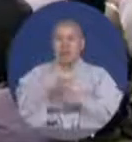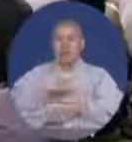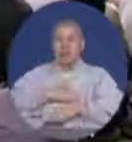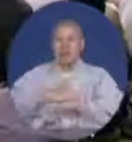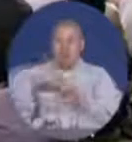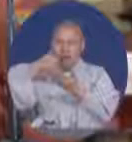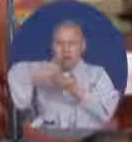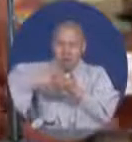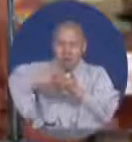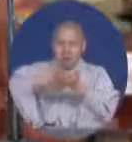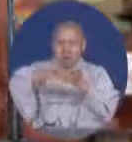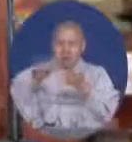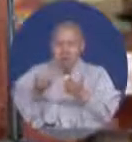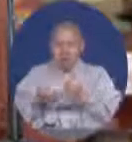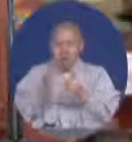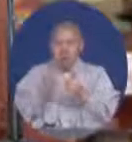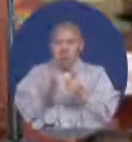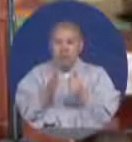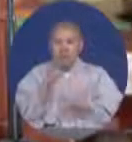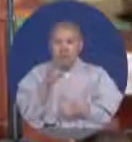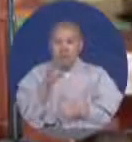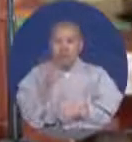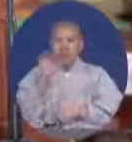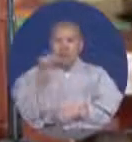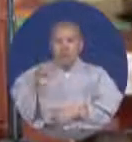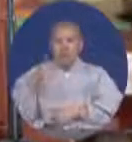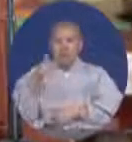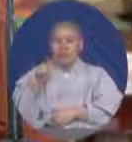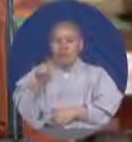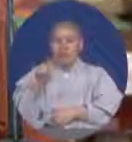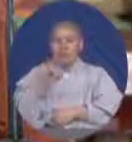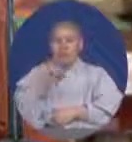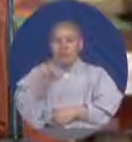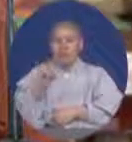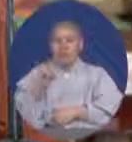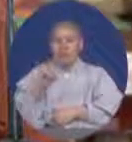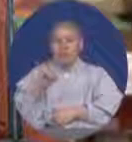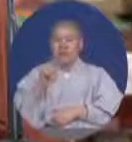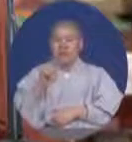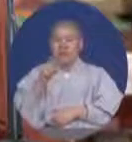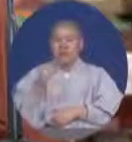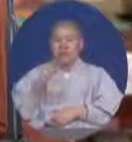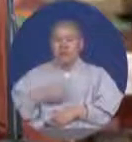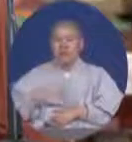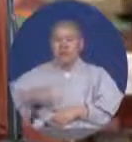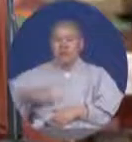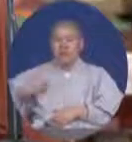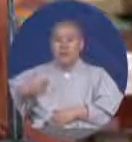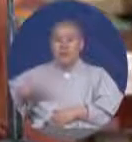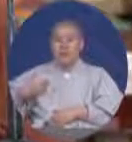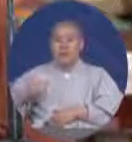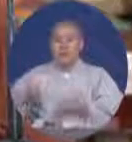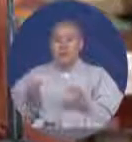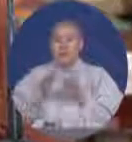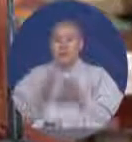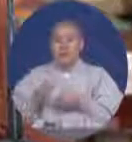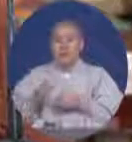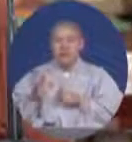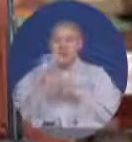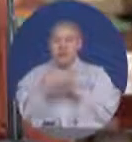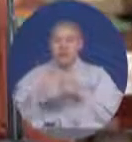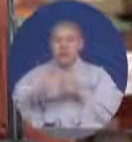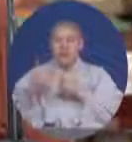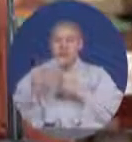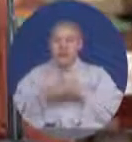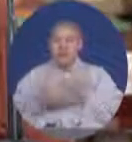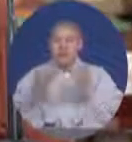받으시고 명운가피라는 것은 나도 모르는 사이에 가피를 입는 걸 명운가피라고 그럽니다. 명운이요,